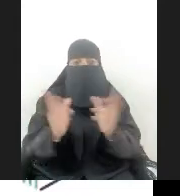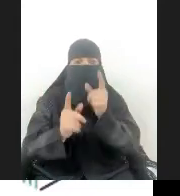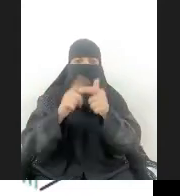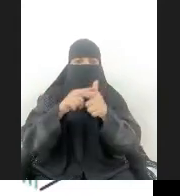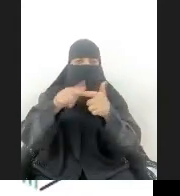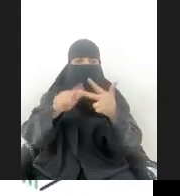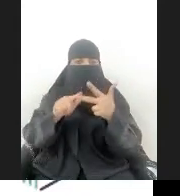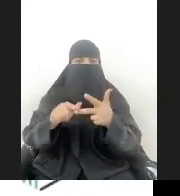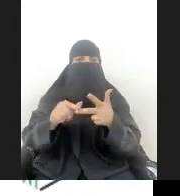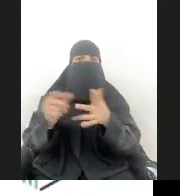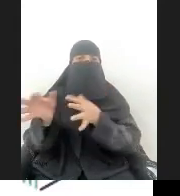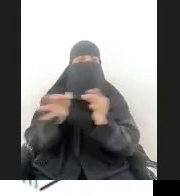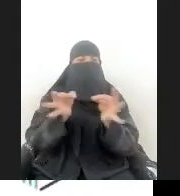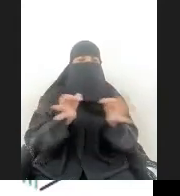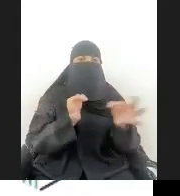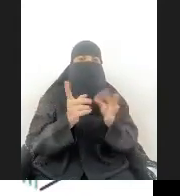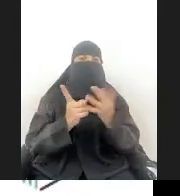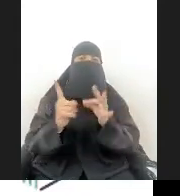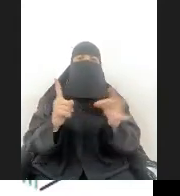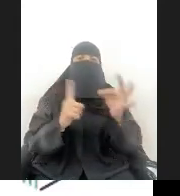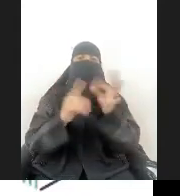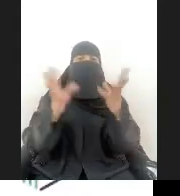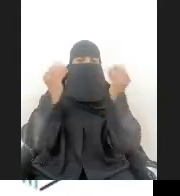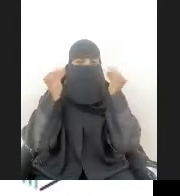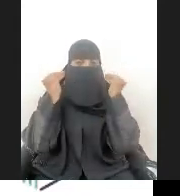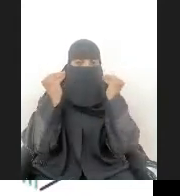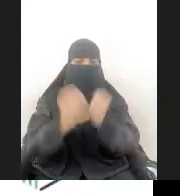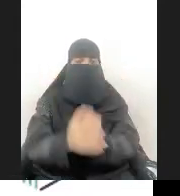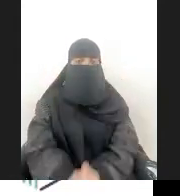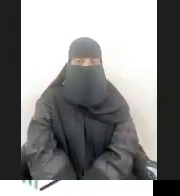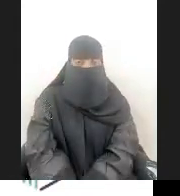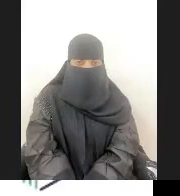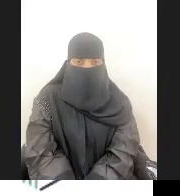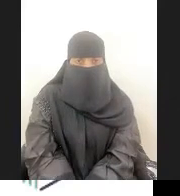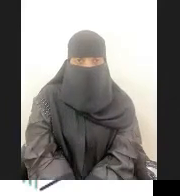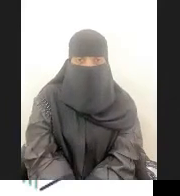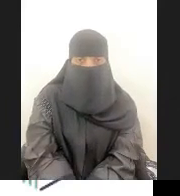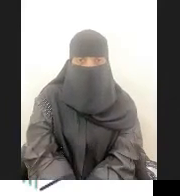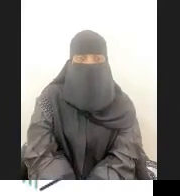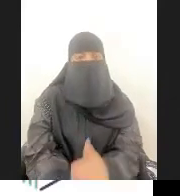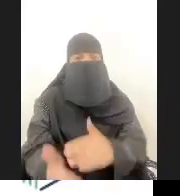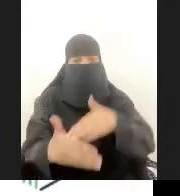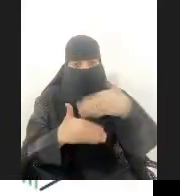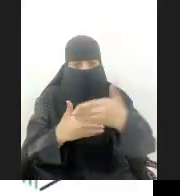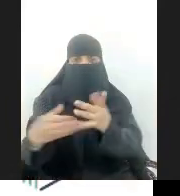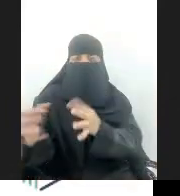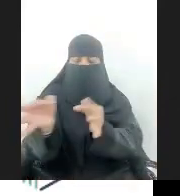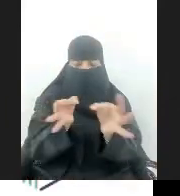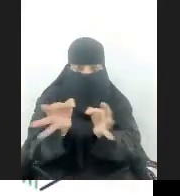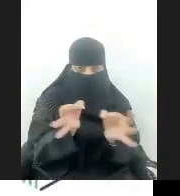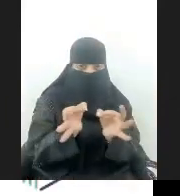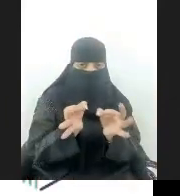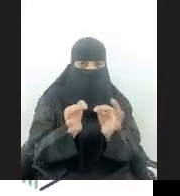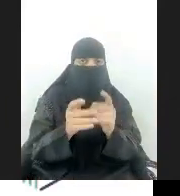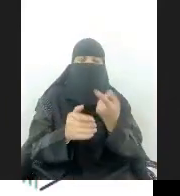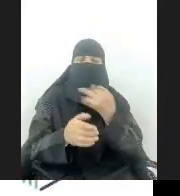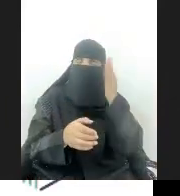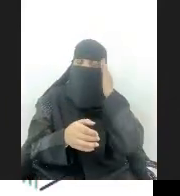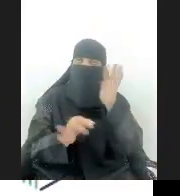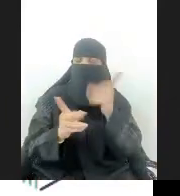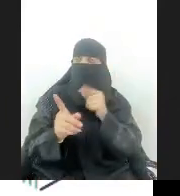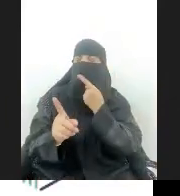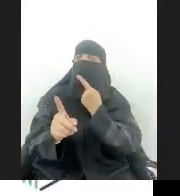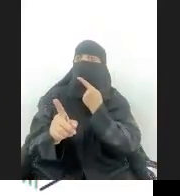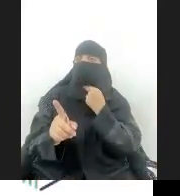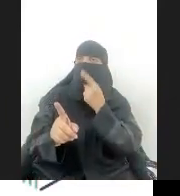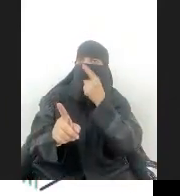الأهداف التعليمية. كذلك بعد تحديدها ومعرفة ماذا يجب على المتعلم تعلمه، ننتقل إلى